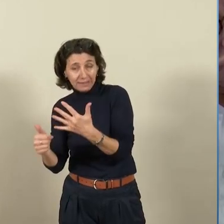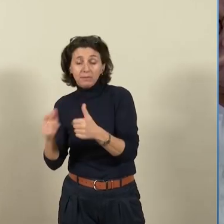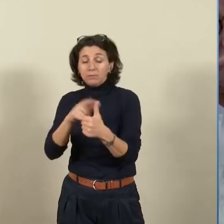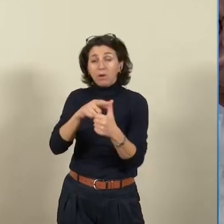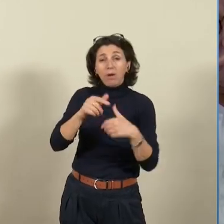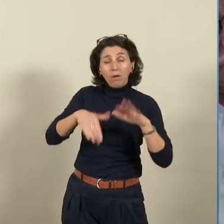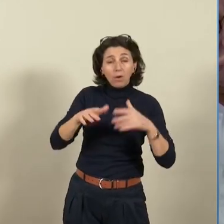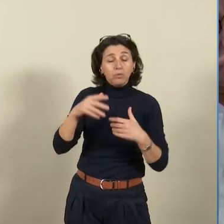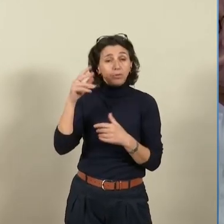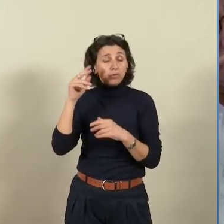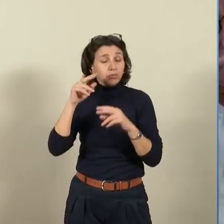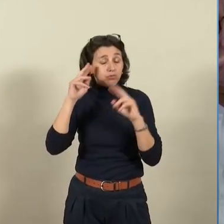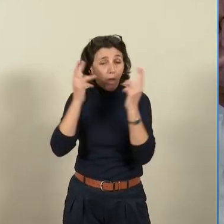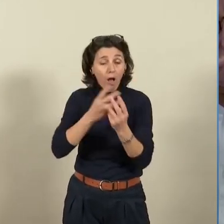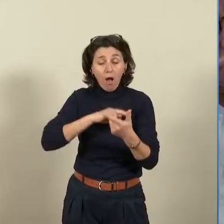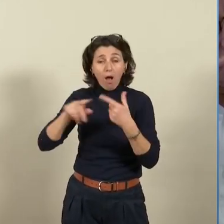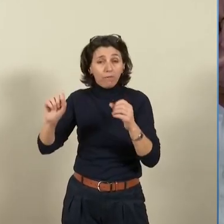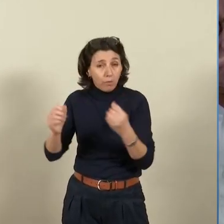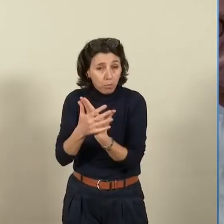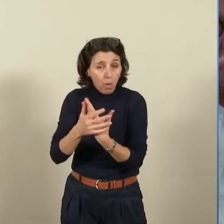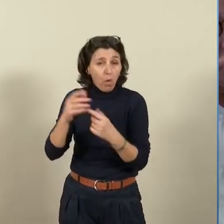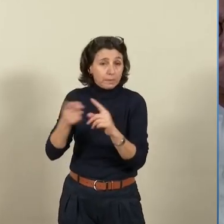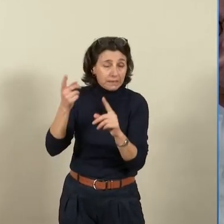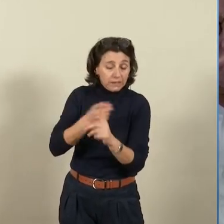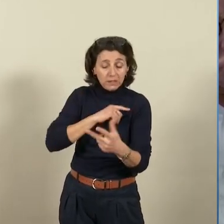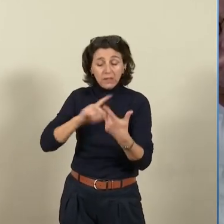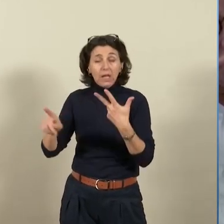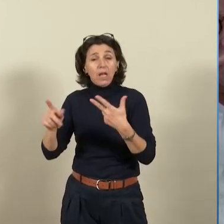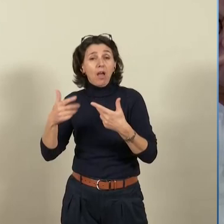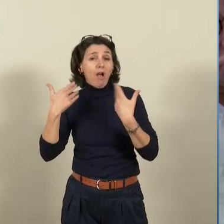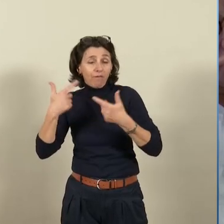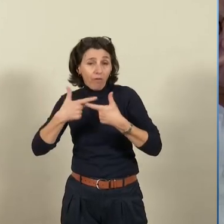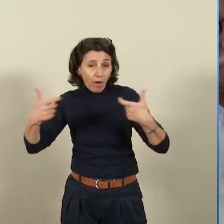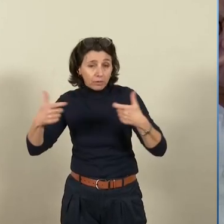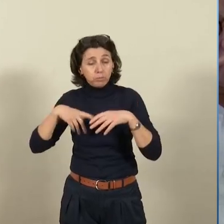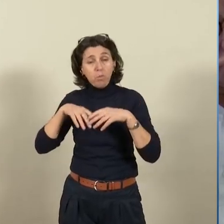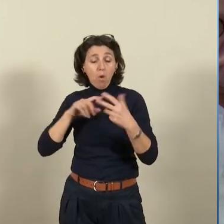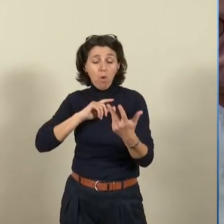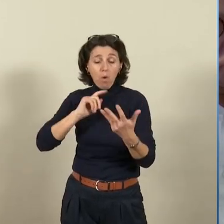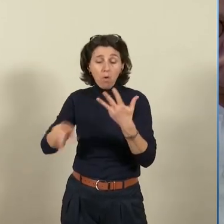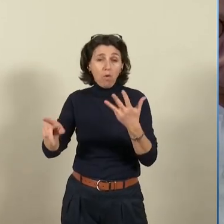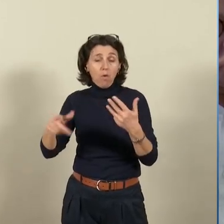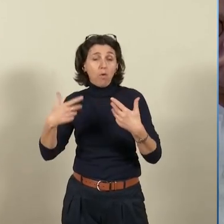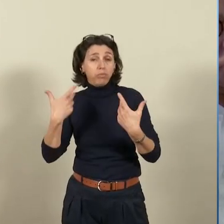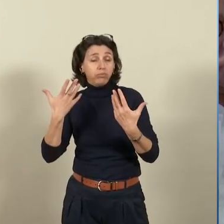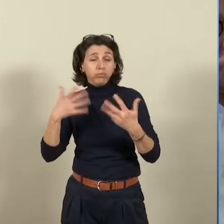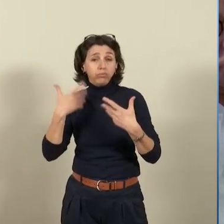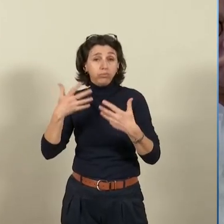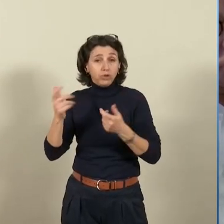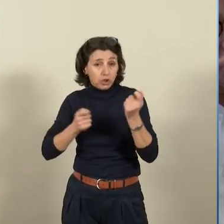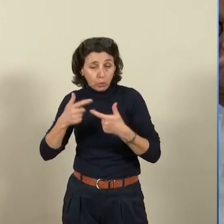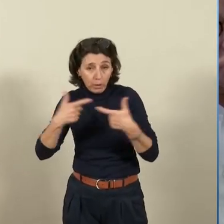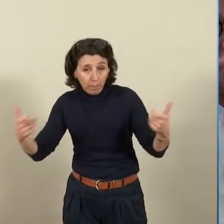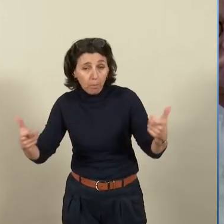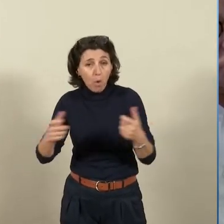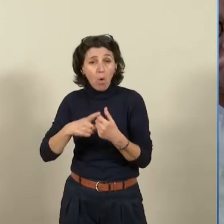un événement en particulier de l'accompagnement pour les frais d'occupation d'un équipement un autre accompagnement pour la gestion d'équipement ou encore de l'aide pour les